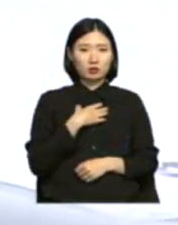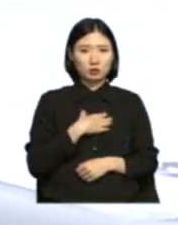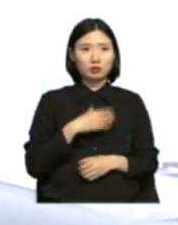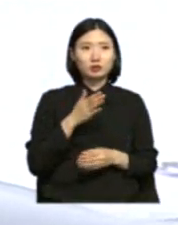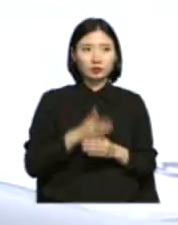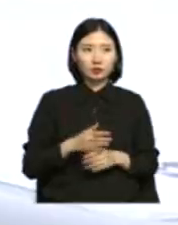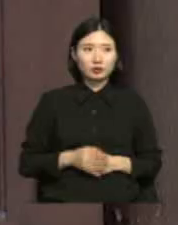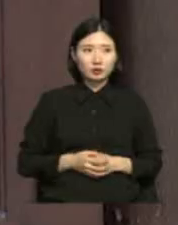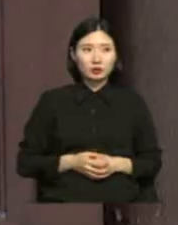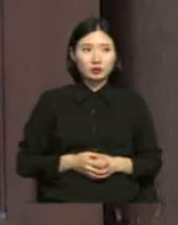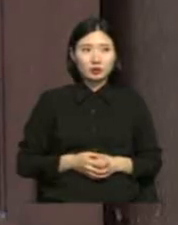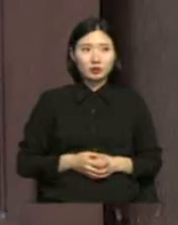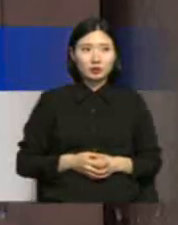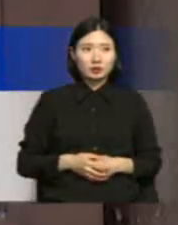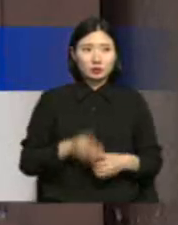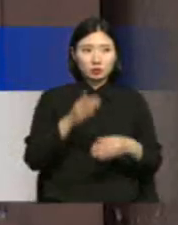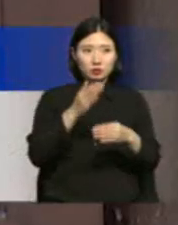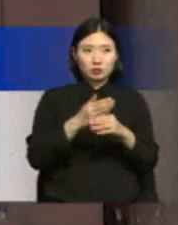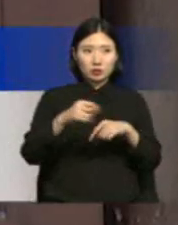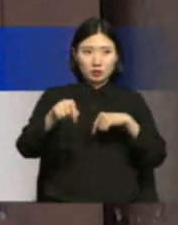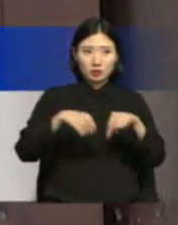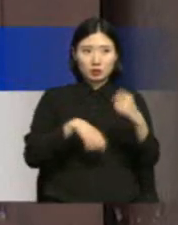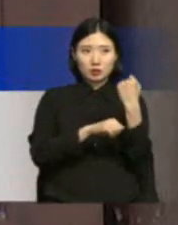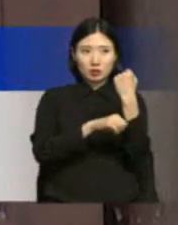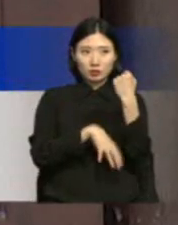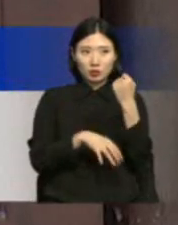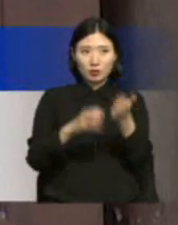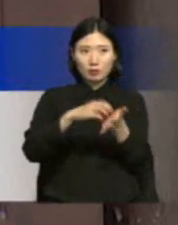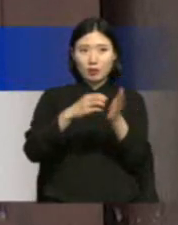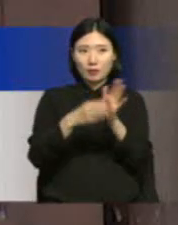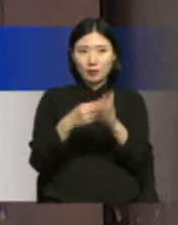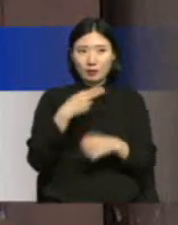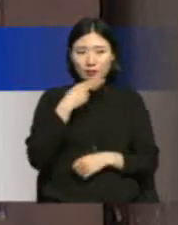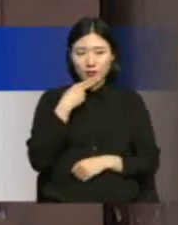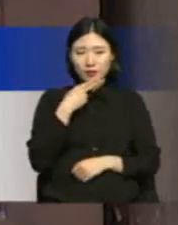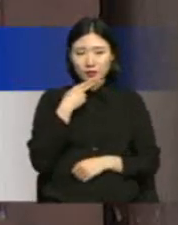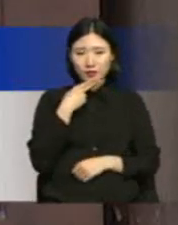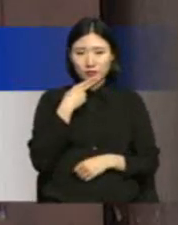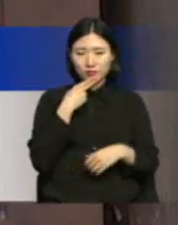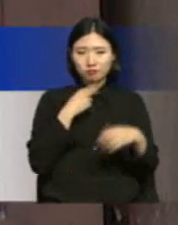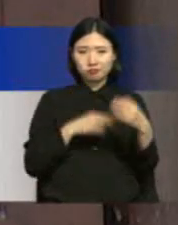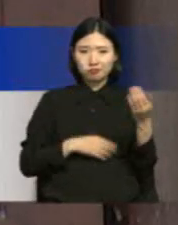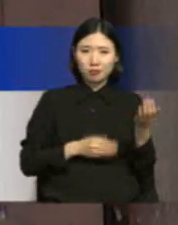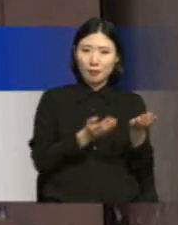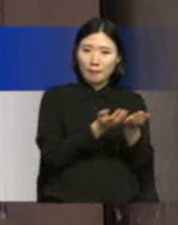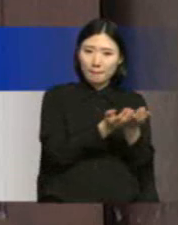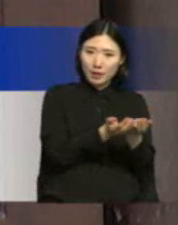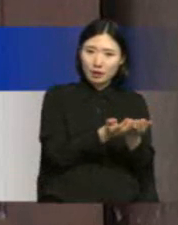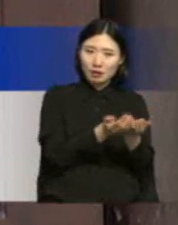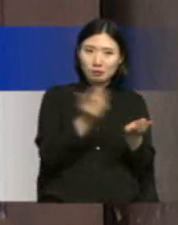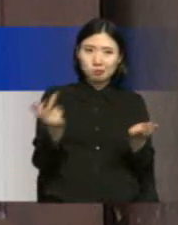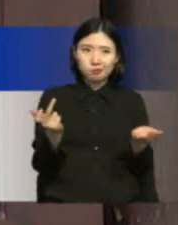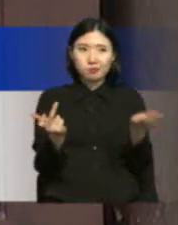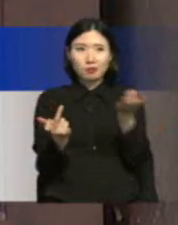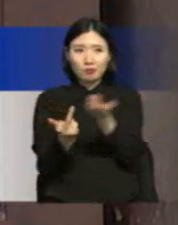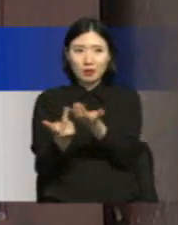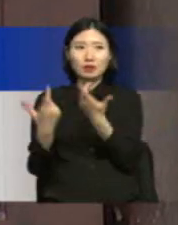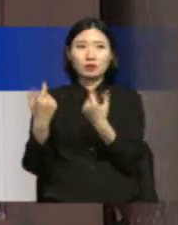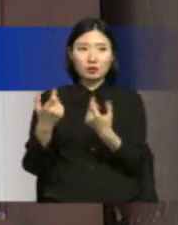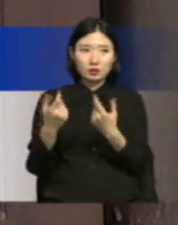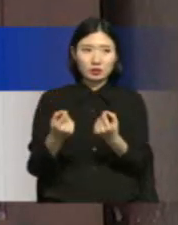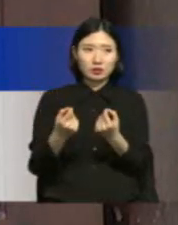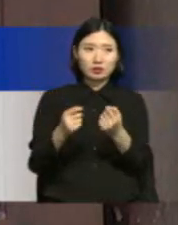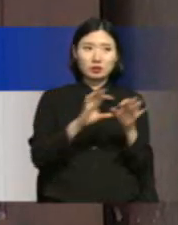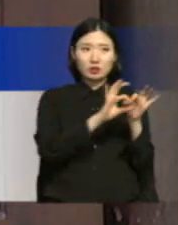우리 중구의 행정은 기본과 범위도 없이 배가 산으로 가게 될 것인데도 계속 조직을